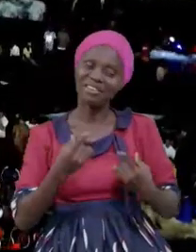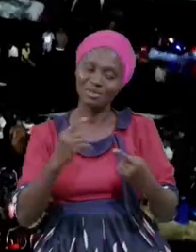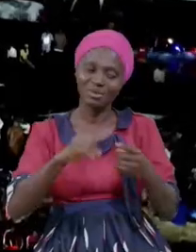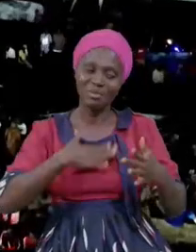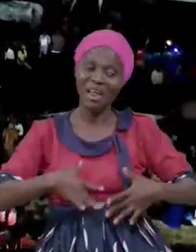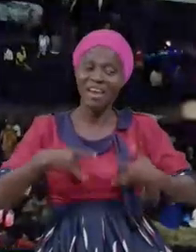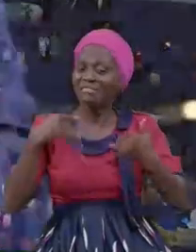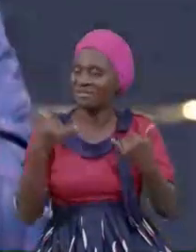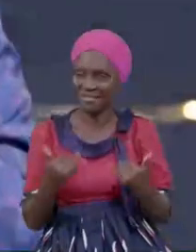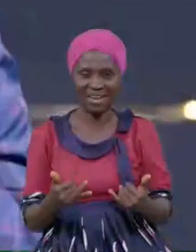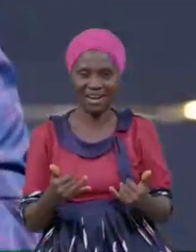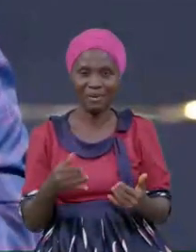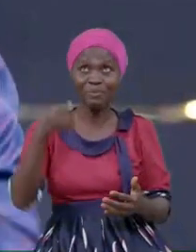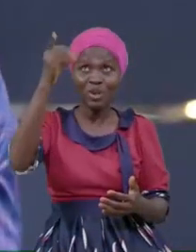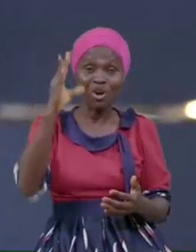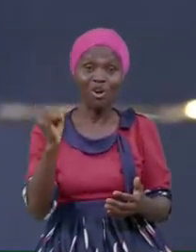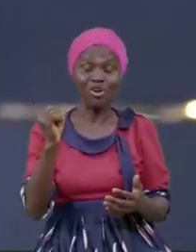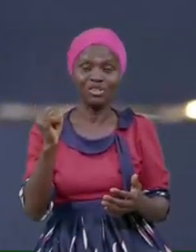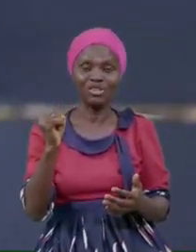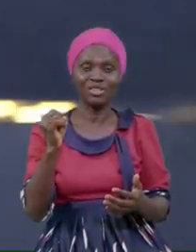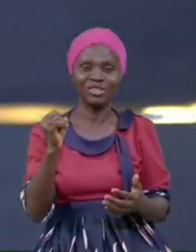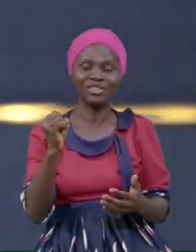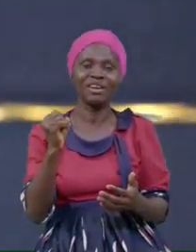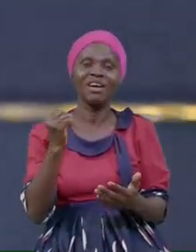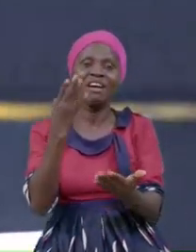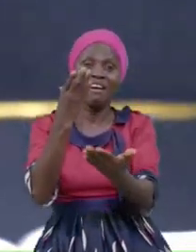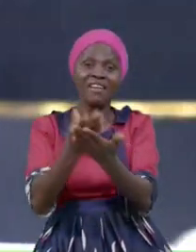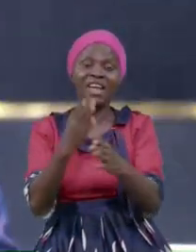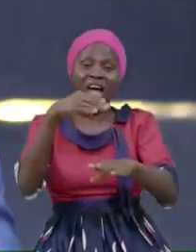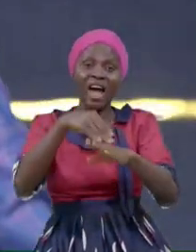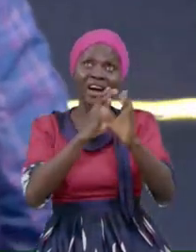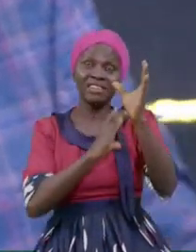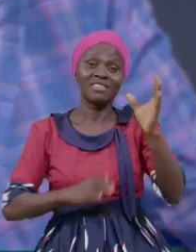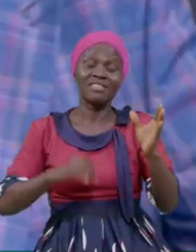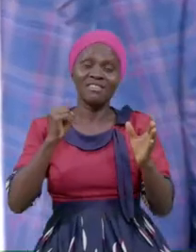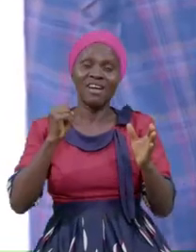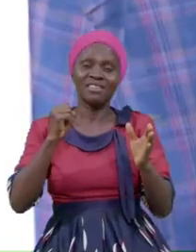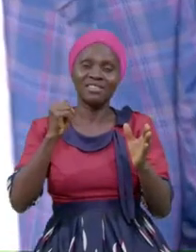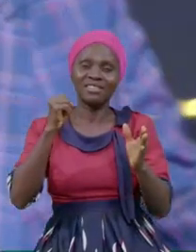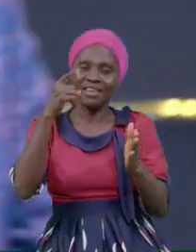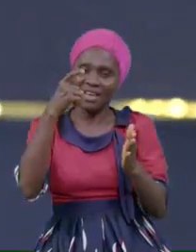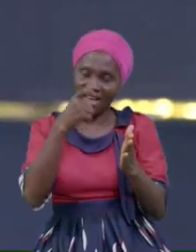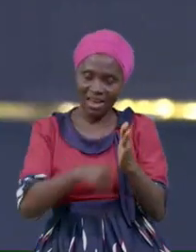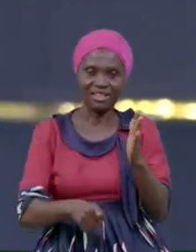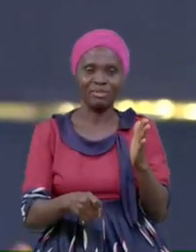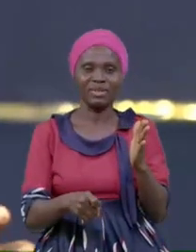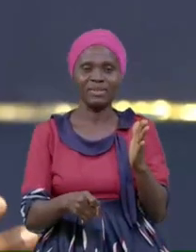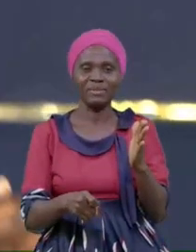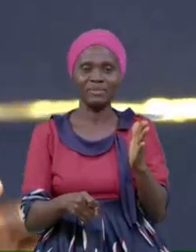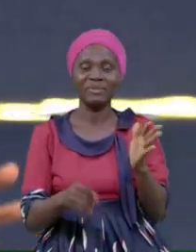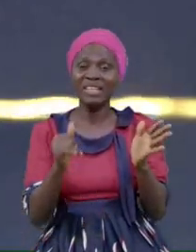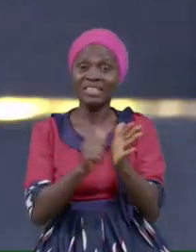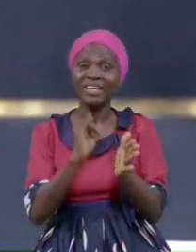Les richesses de Dieu au dépens de Christ. C'est ce que j'ai maintenant. La rédemption de Dieu au dépens de Christ. C'est ce que